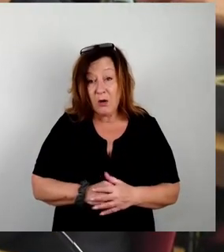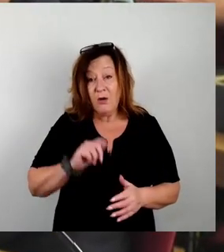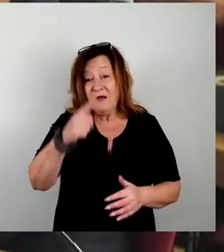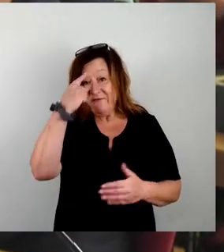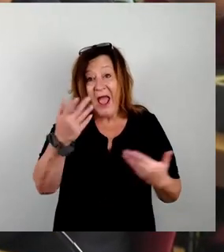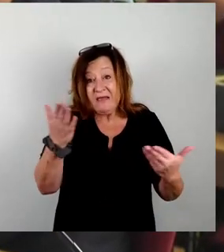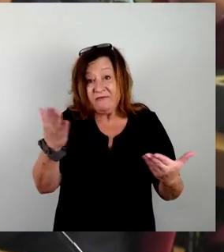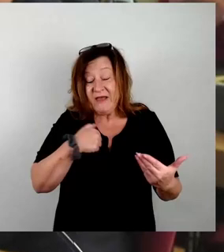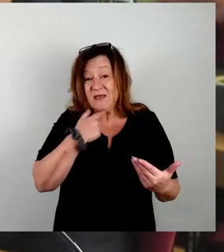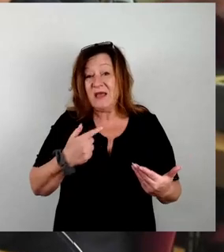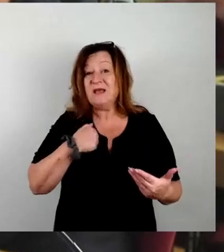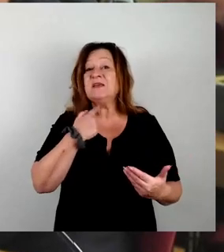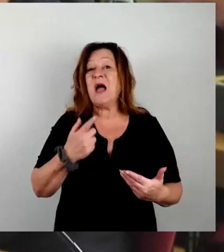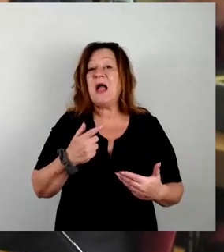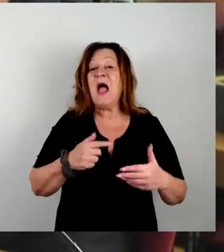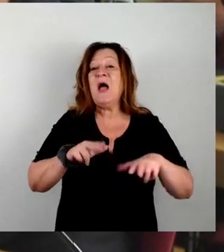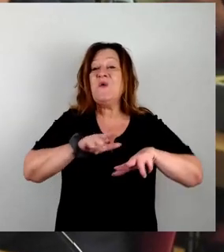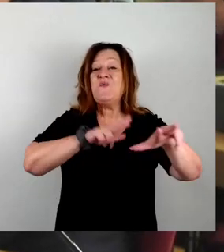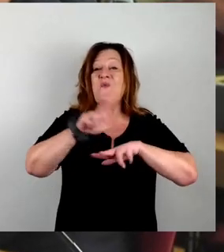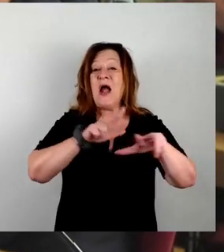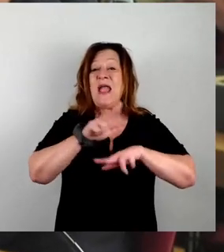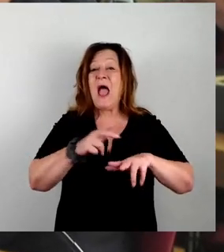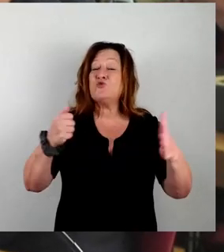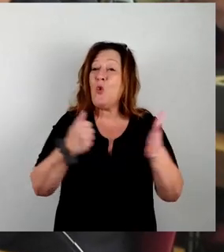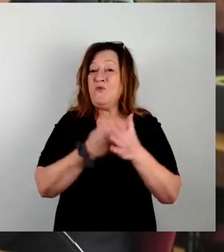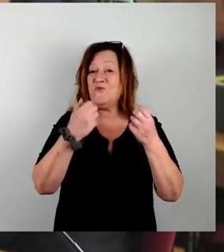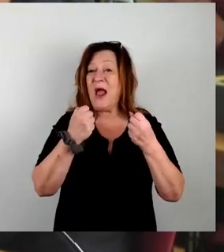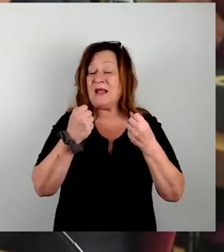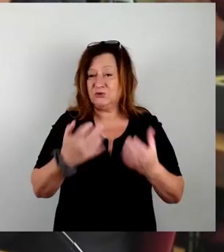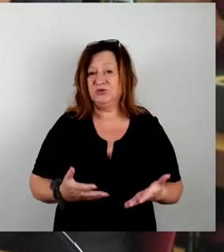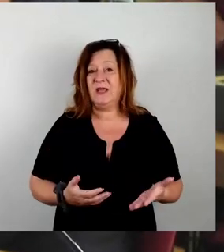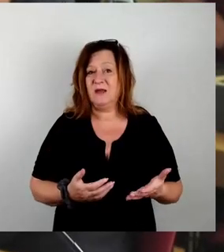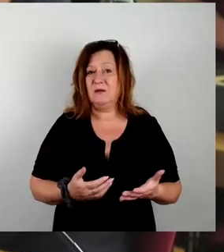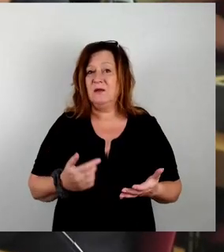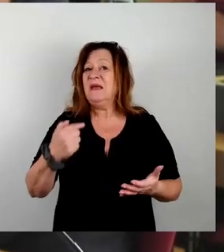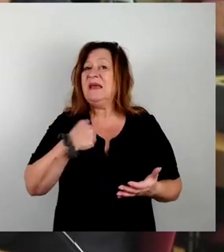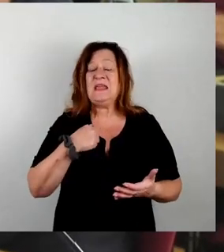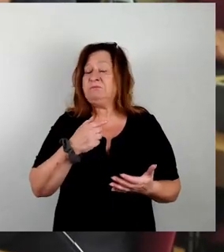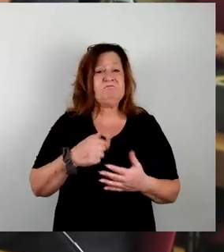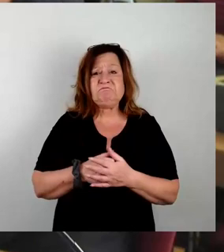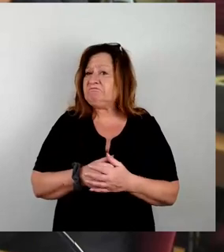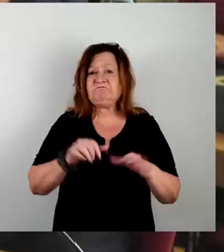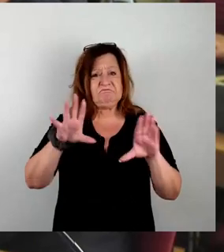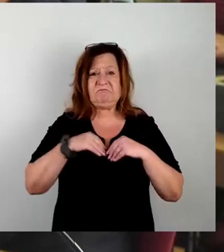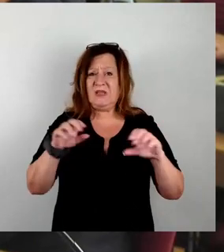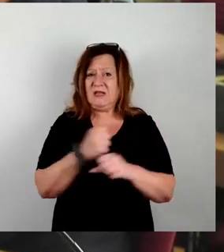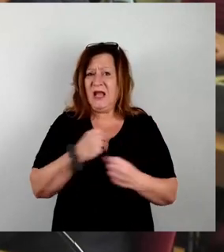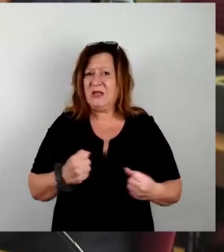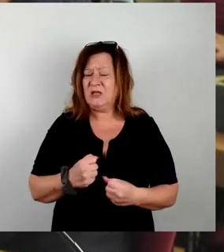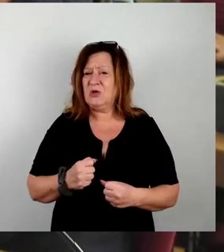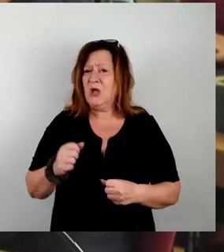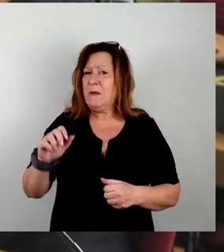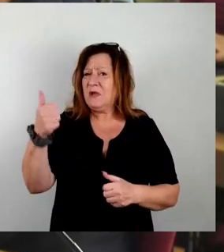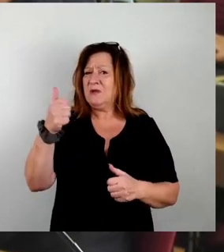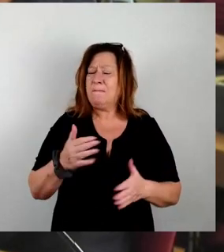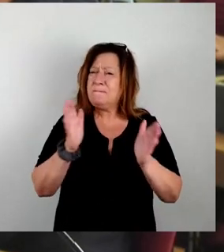von Verkehrsunfallgeschehen, was dort stattfinden kann. Und da bin ich nach wie vor noch nicht bei Ihnen, einfach zu sagen, das hat Priorität. Gucken Sie sich